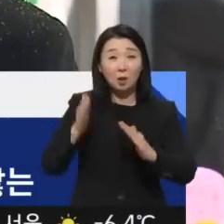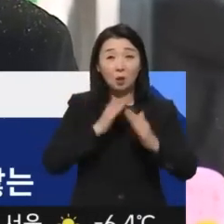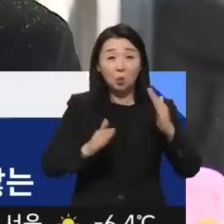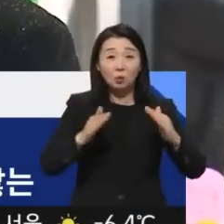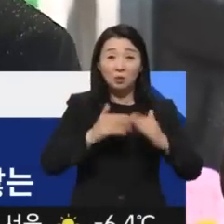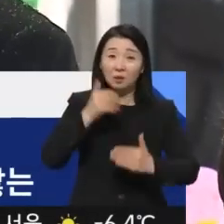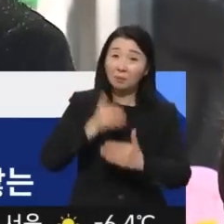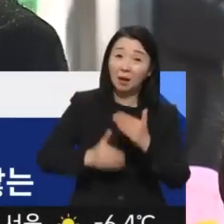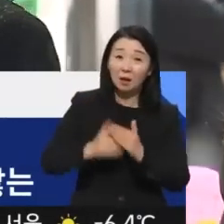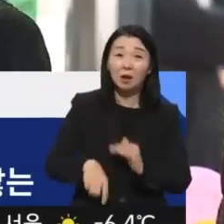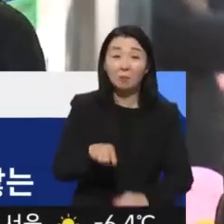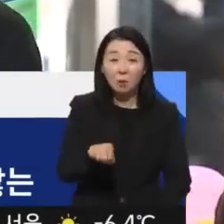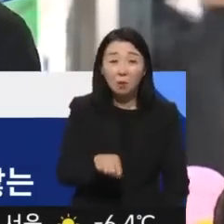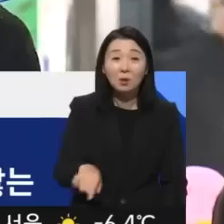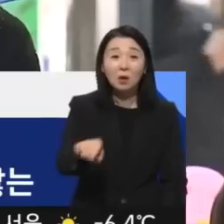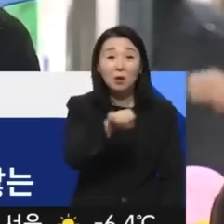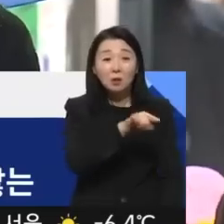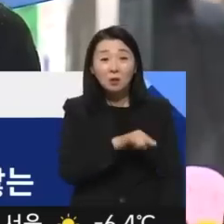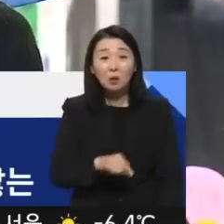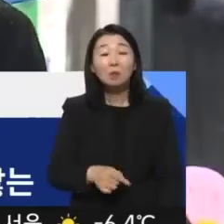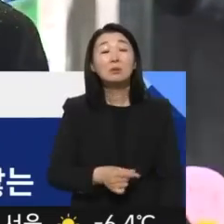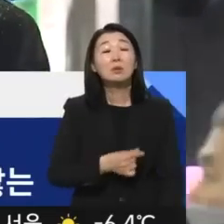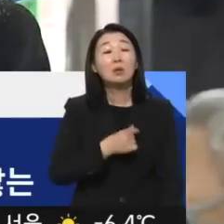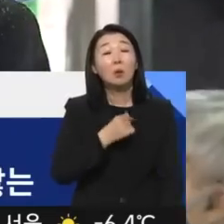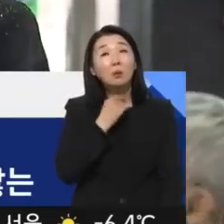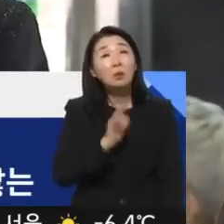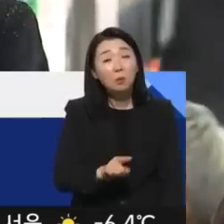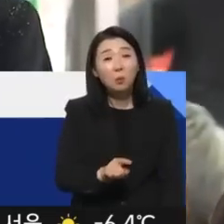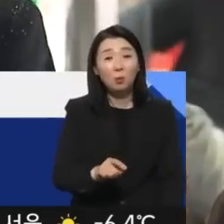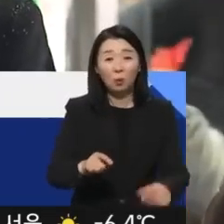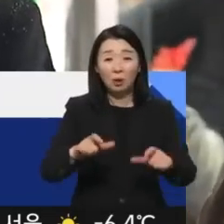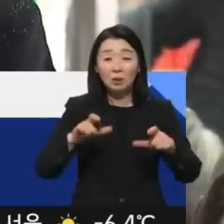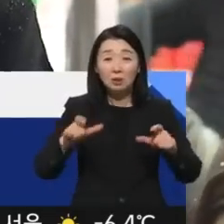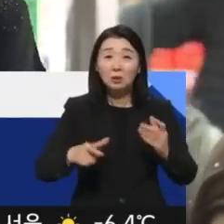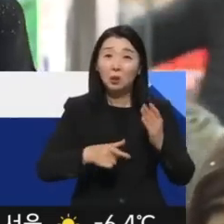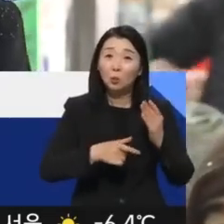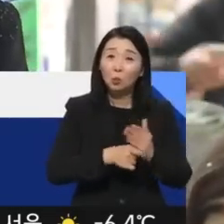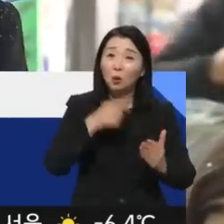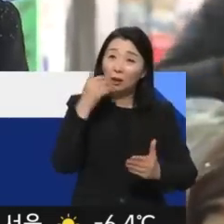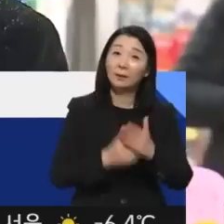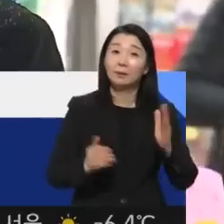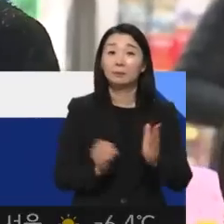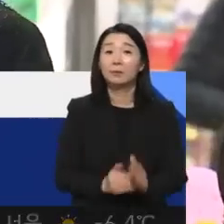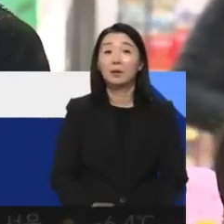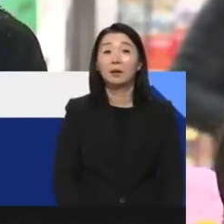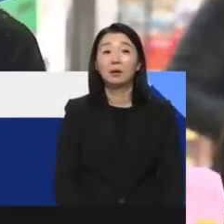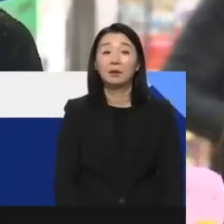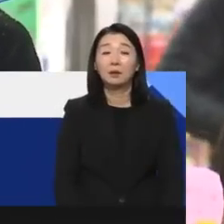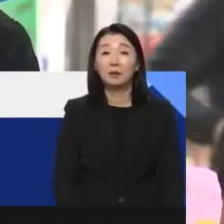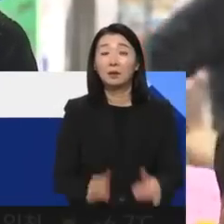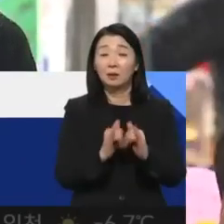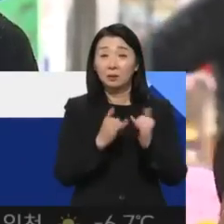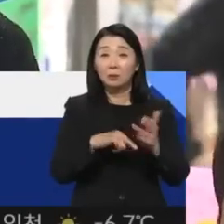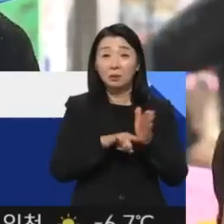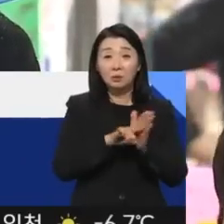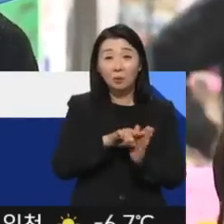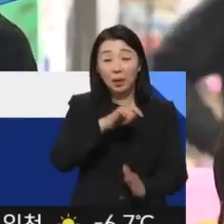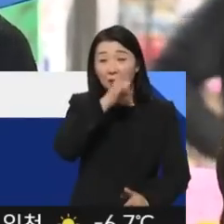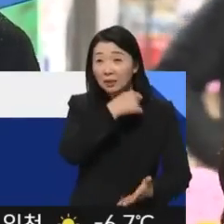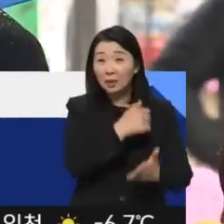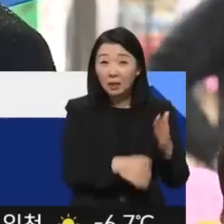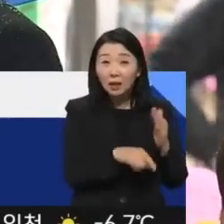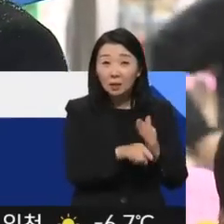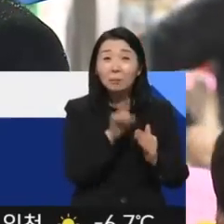깎고 여러분들이 바람하지 않는 지역 화폐 예산을 깎았습니다. 서민들을 위한 예산을